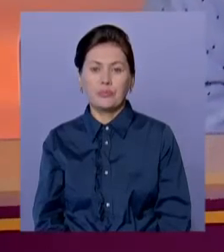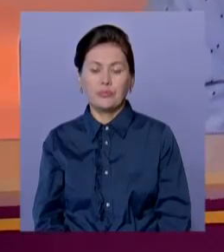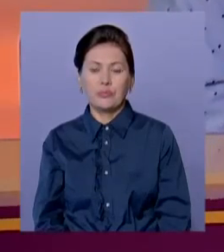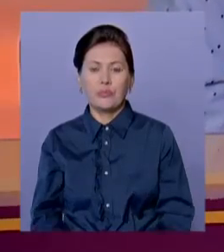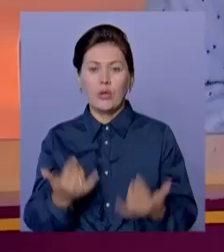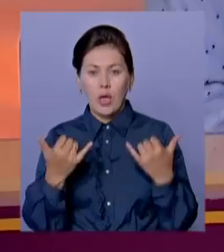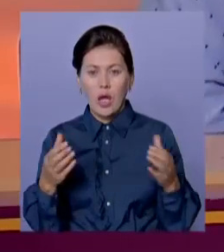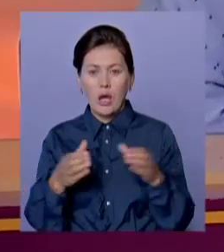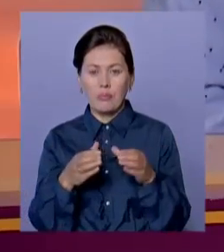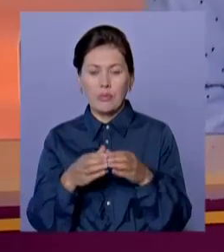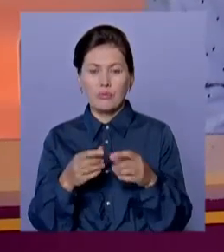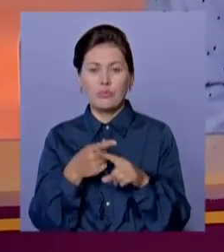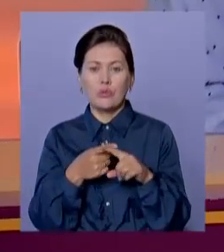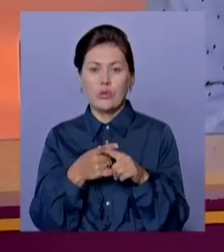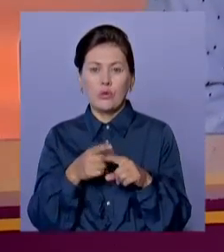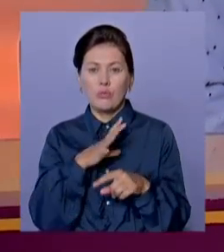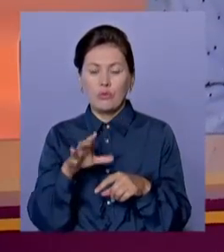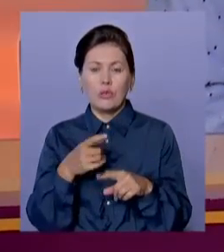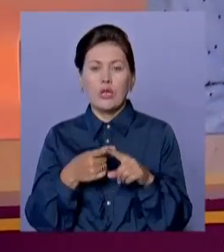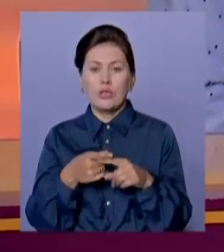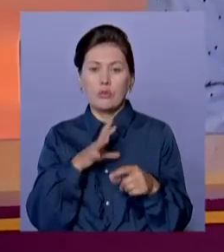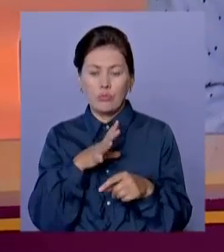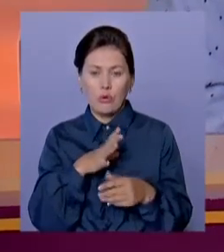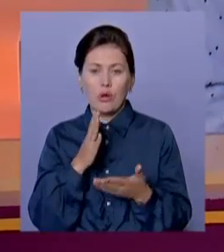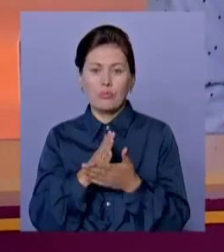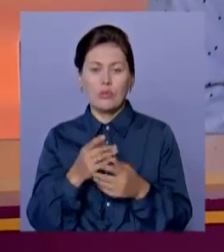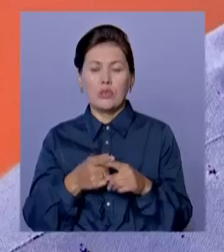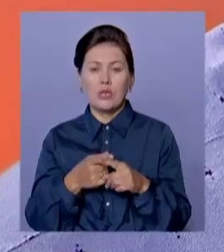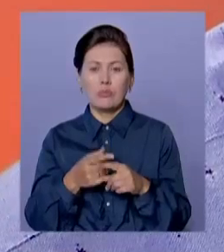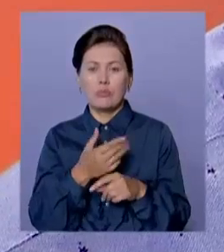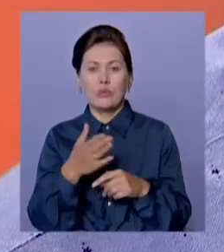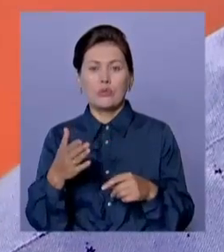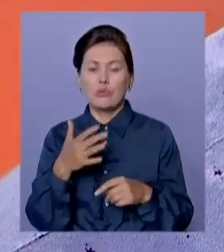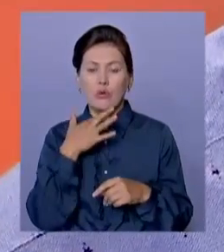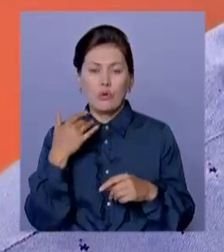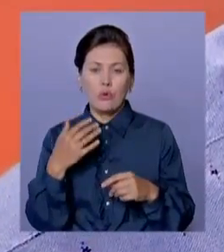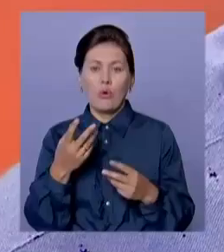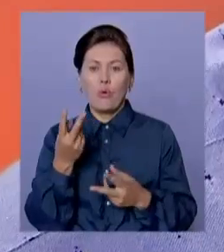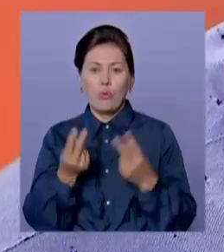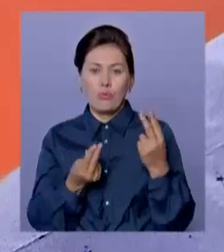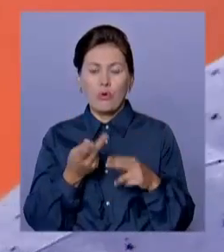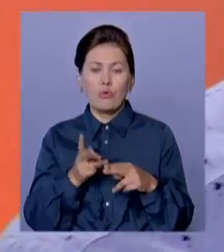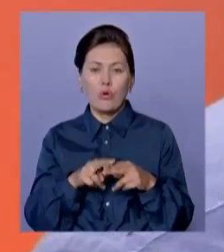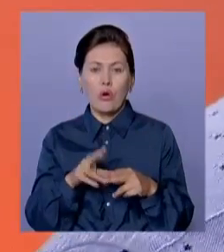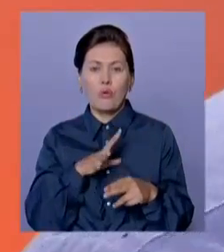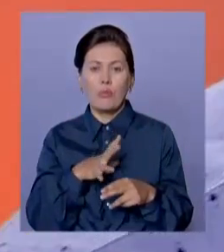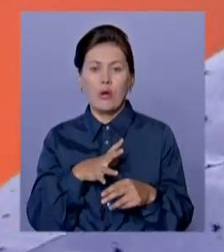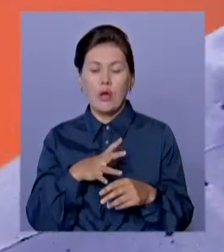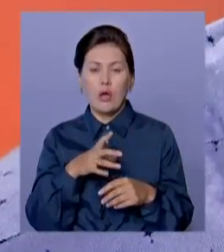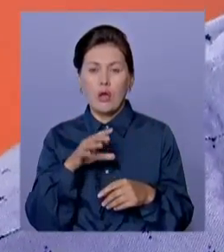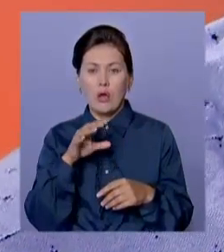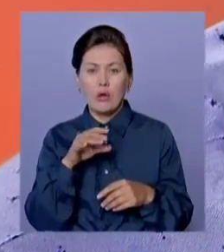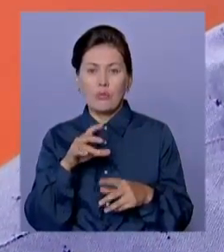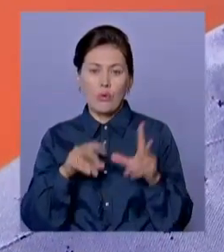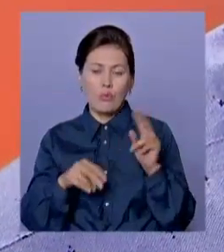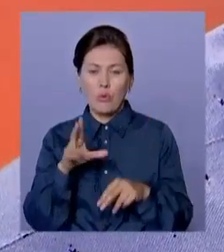Қазіргі команданың ол жартысы болмайды, жартысы болады. А жартысымен уже көп ойнап жүрміз, сондықтан тіл табыс кетеміз деп